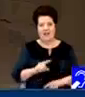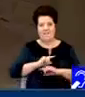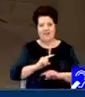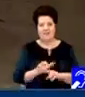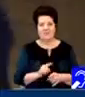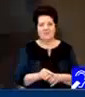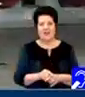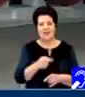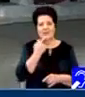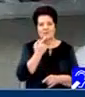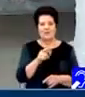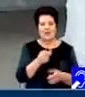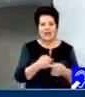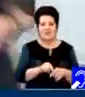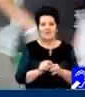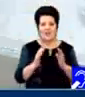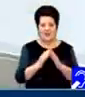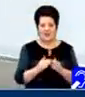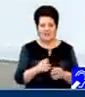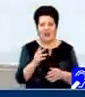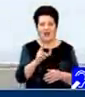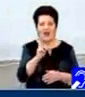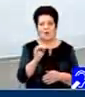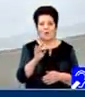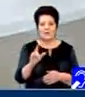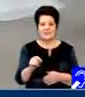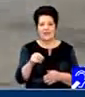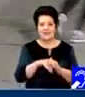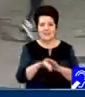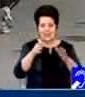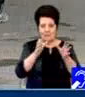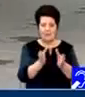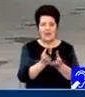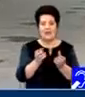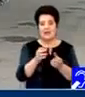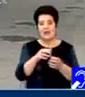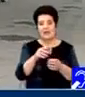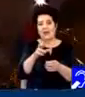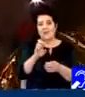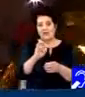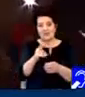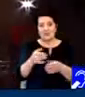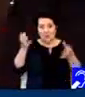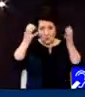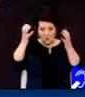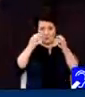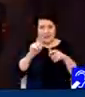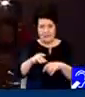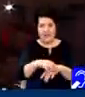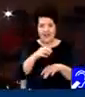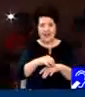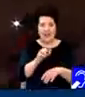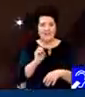îți poartă noroc, e păcat să-l lași acasă. La cursa din Beci s-a purtat și căciula de cârlan. Ați alergat așa cu cușma asta de cârlan în